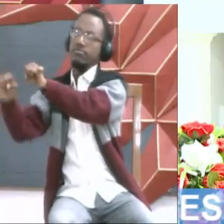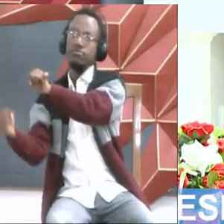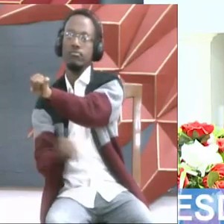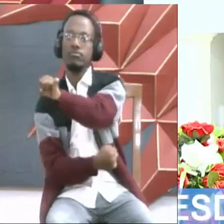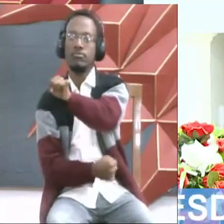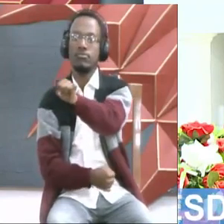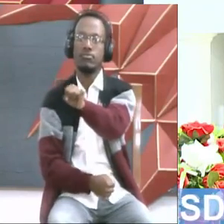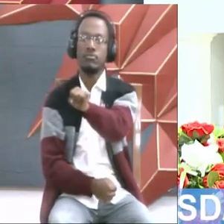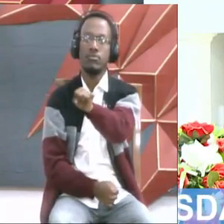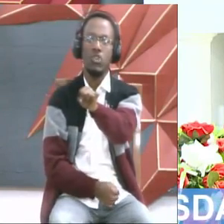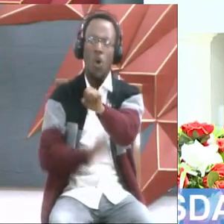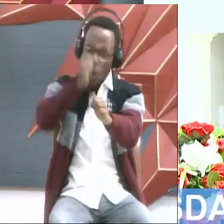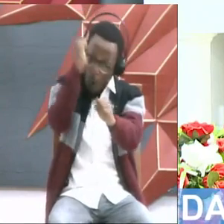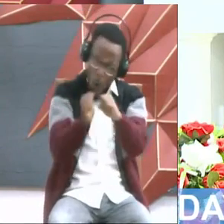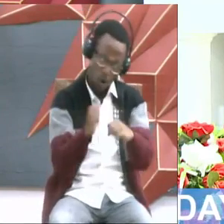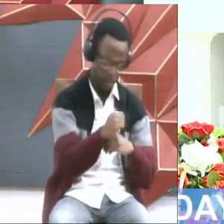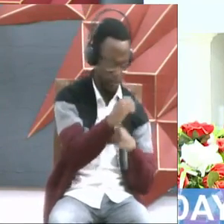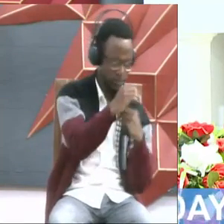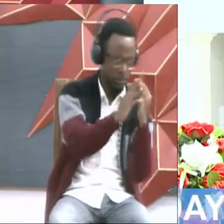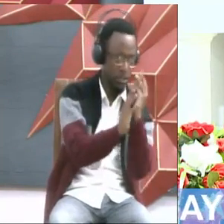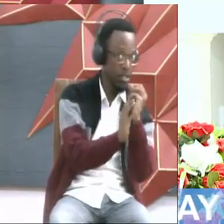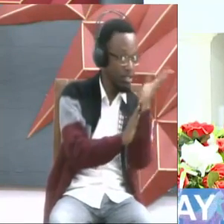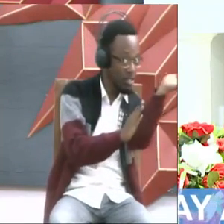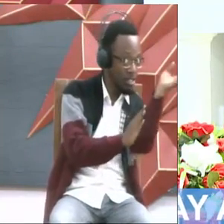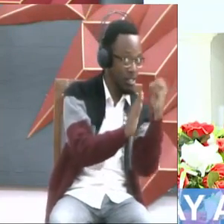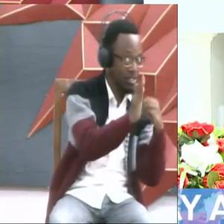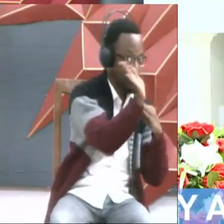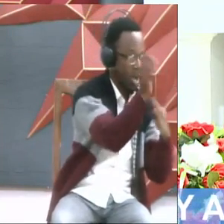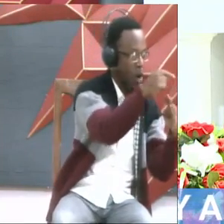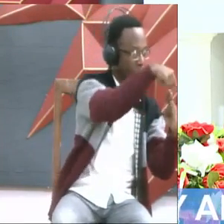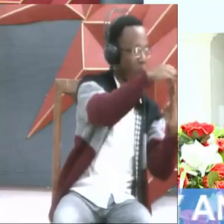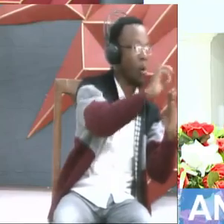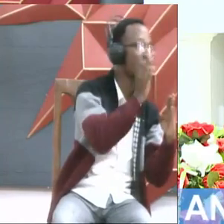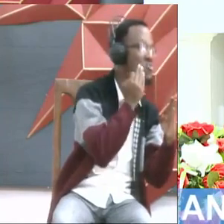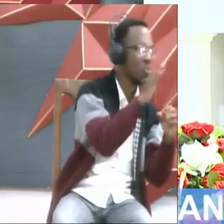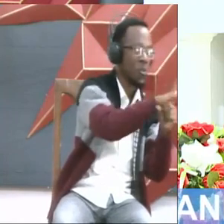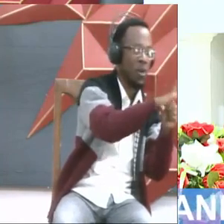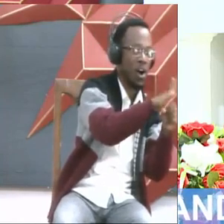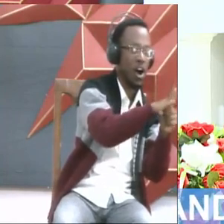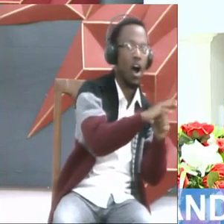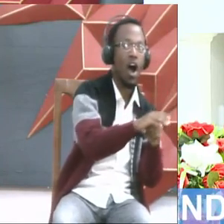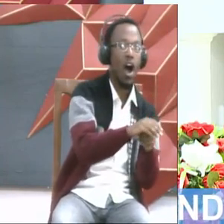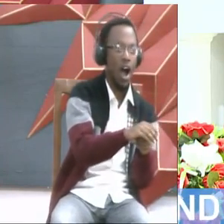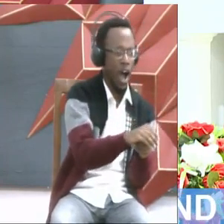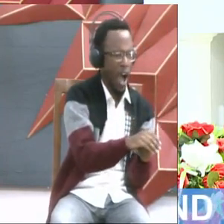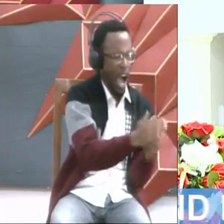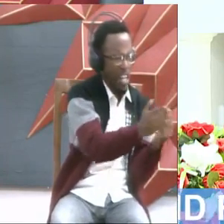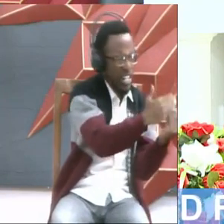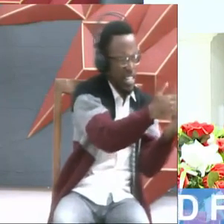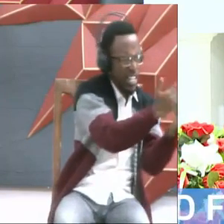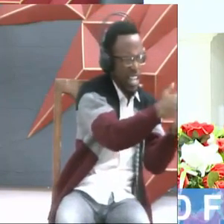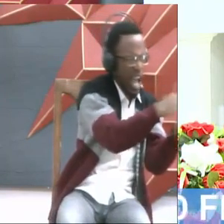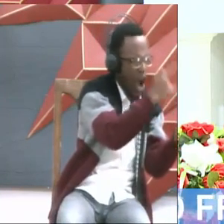ryama ryose araritutulira ngo rirushirize kwama amen.